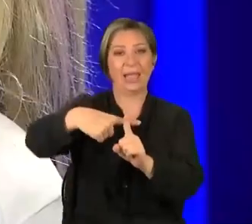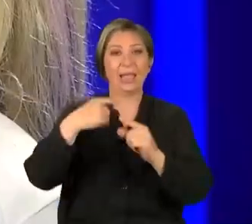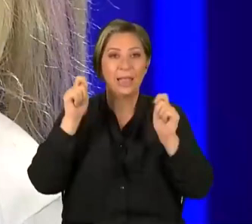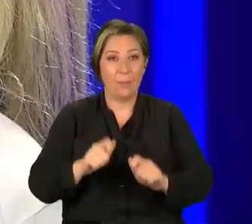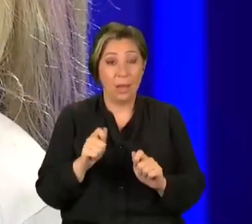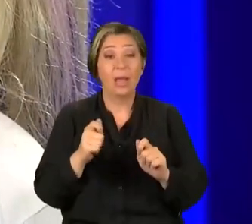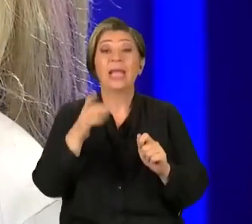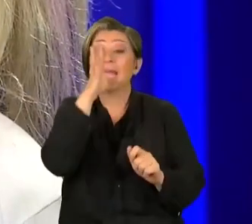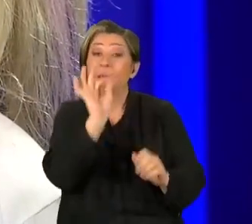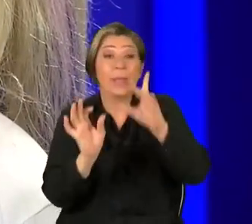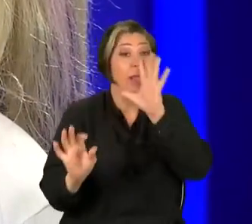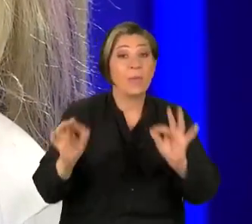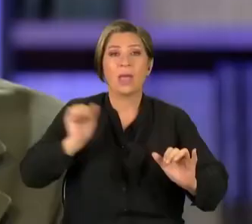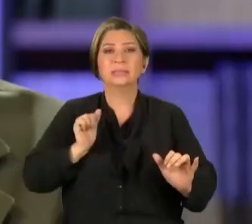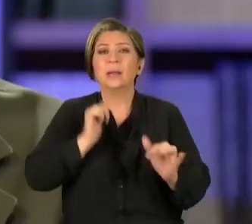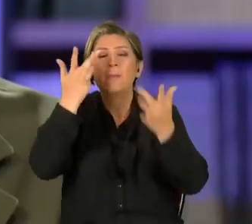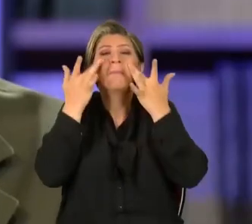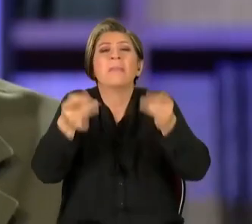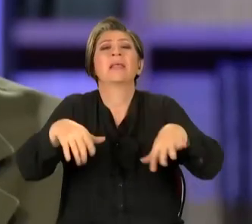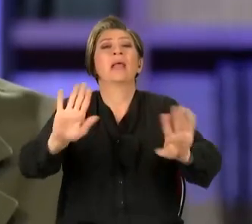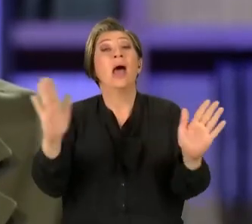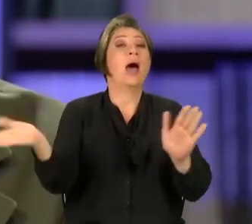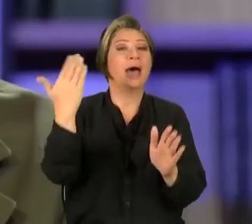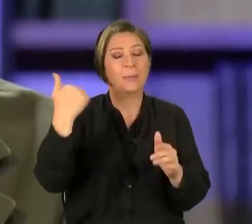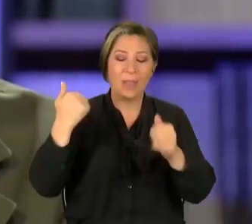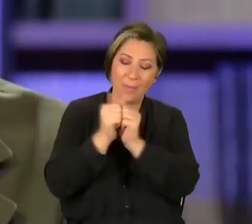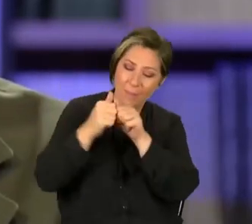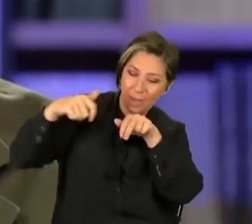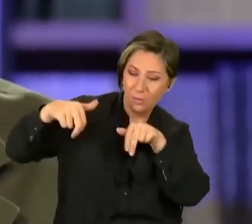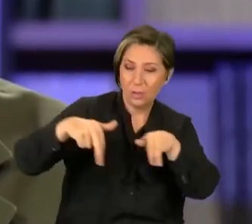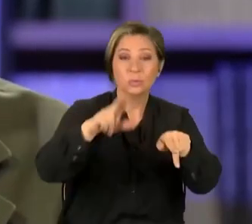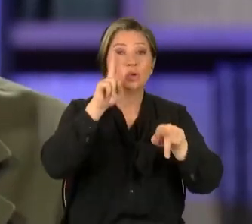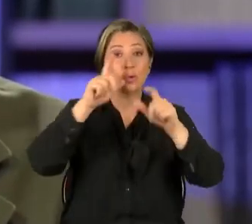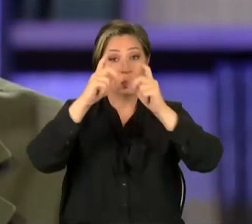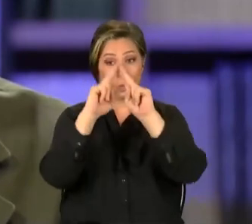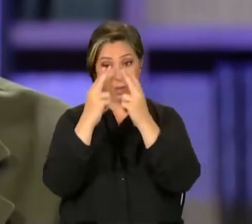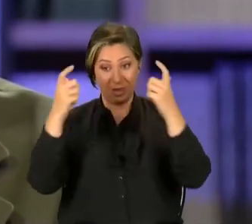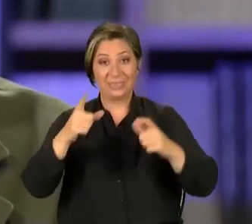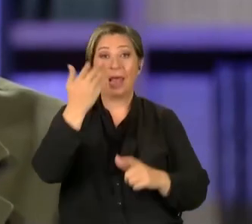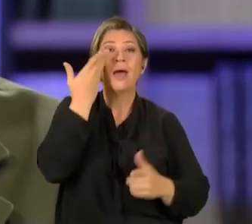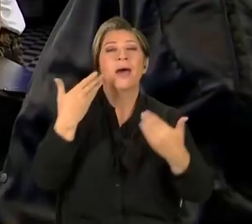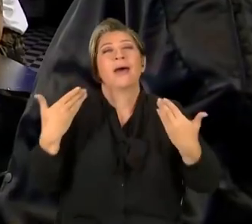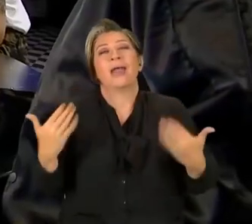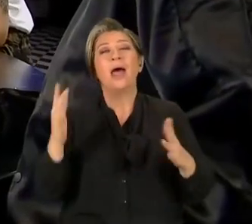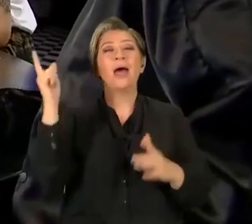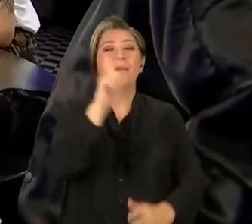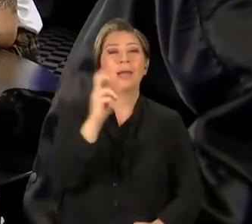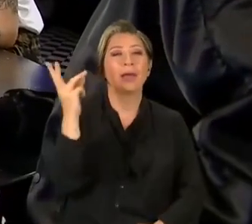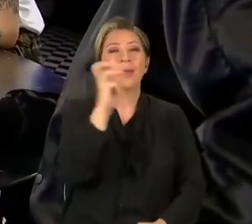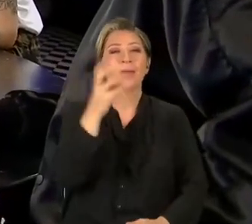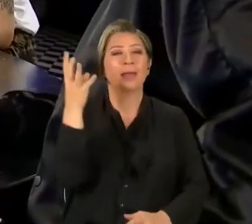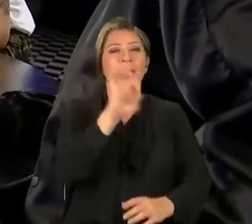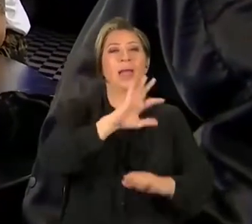beni gene ekler. Kim kimin askeri belli değil. Hadi benimle yürüyün son gezegenden. Senin hayranların aylardır ayrı